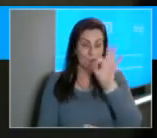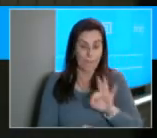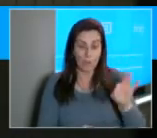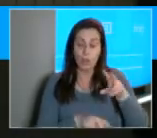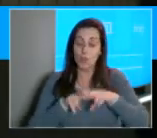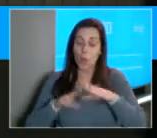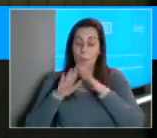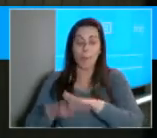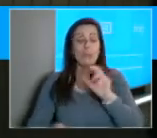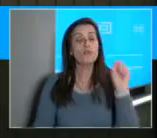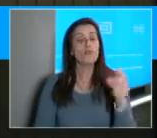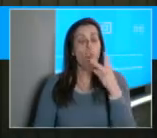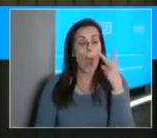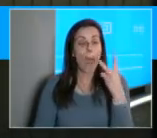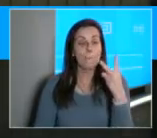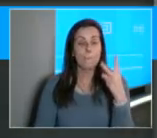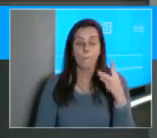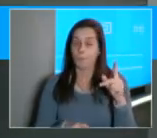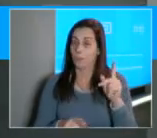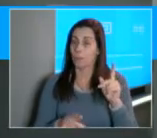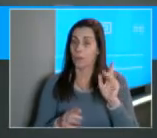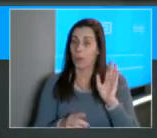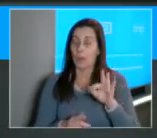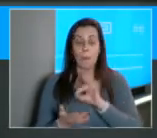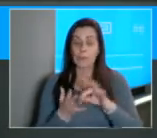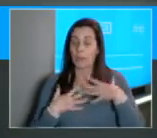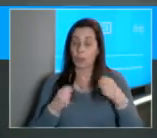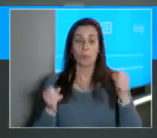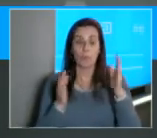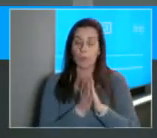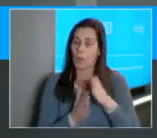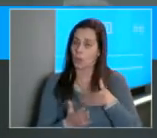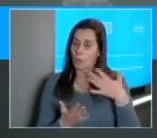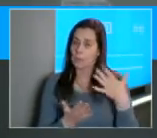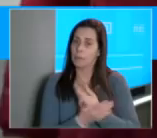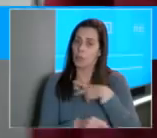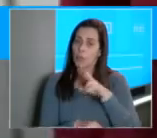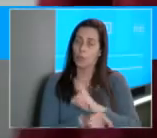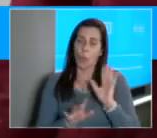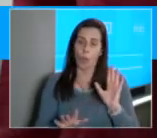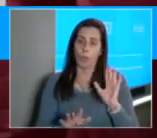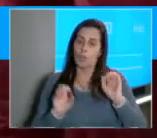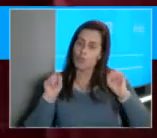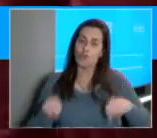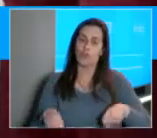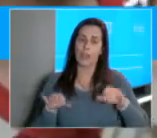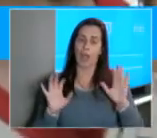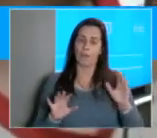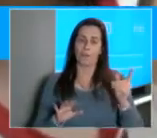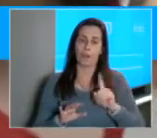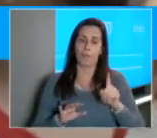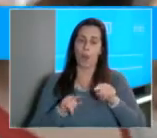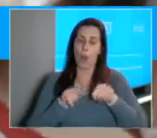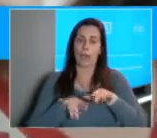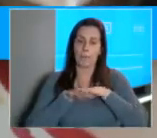יישארו בבית למשך שבועיים, כמו שהתבקשו ממשרד הבריאות, אז אנחנו מצליחים לשמר את העניין, ולא